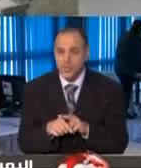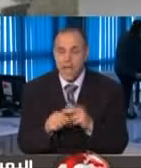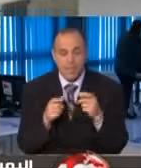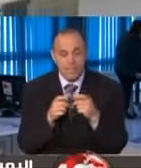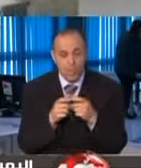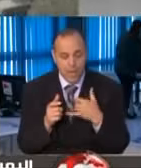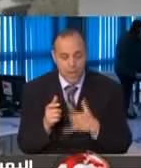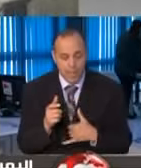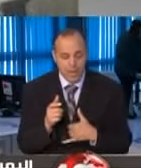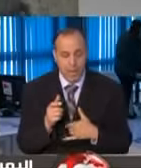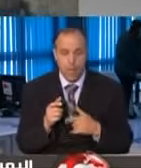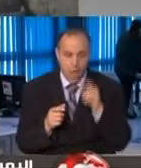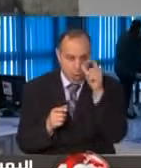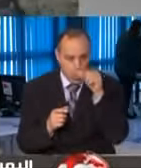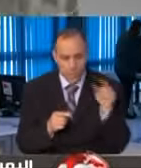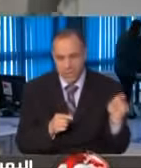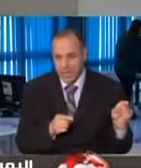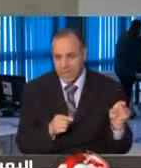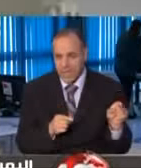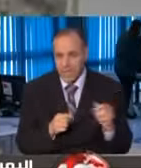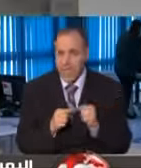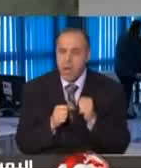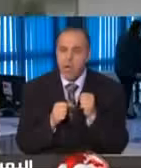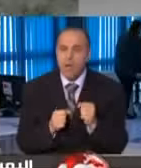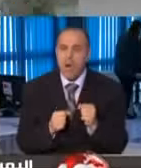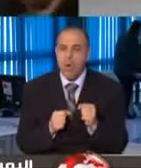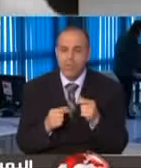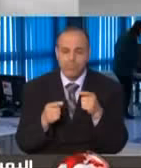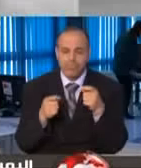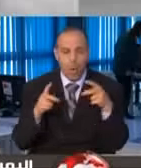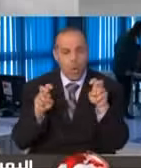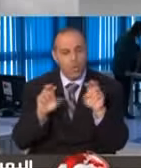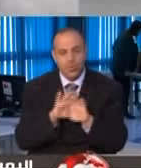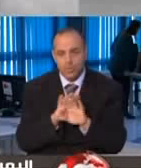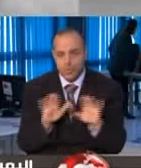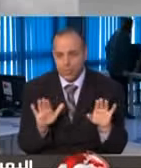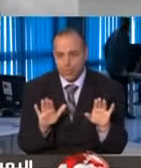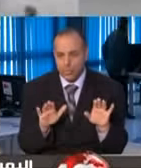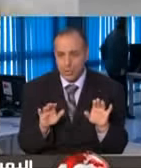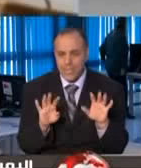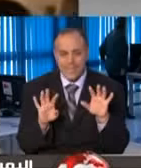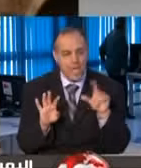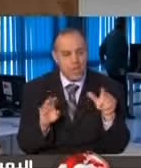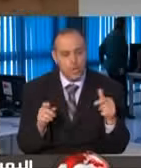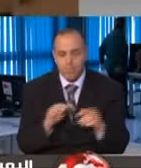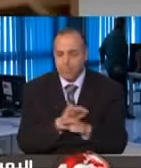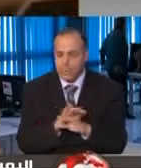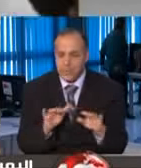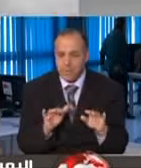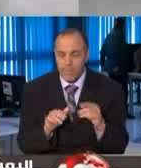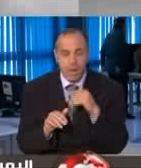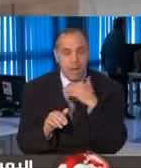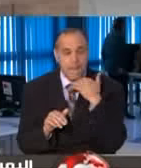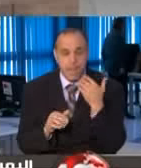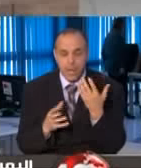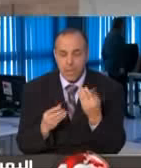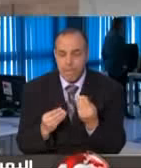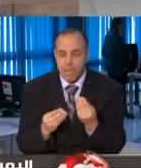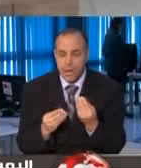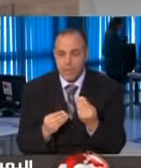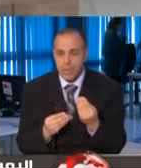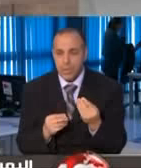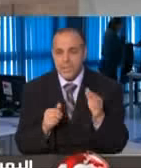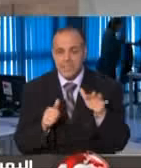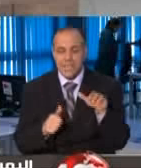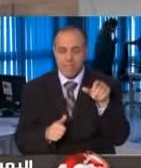الحكومة اليمنية والحوثيين في محاولة لوقف القتال المستمر منذ 9 أشهر والذي أسفر عن مقتل ما يقارب